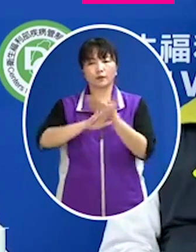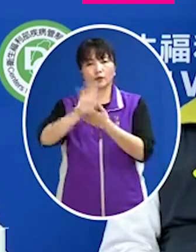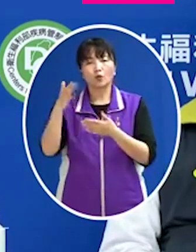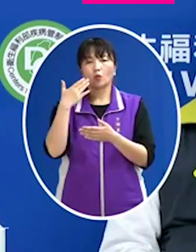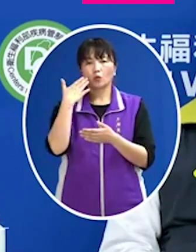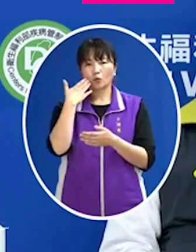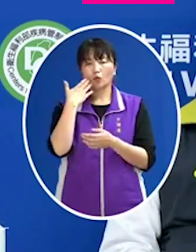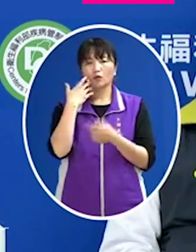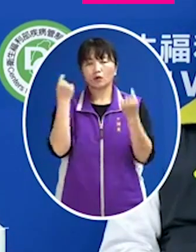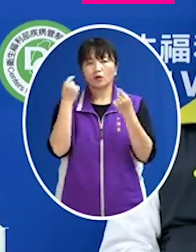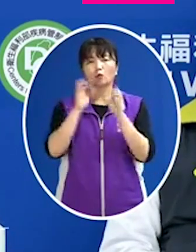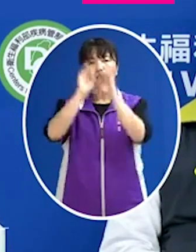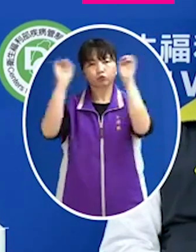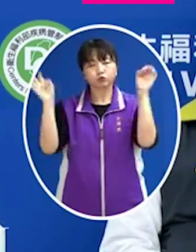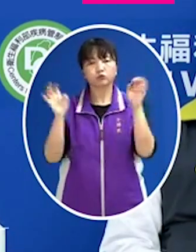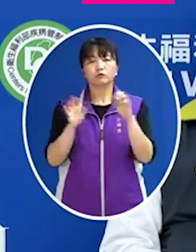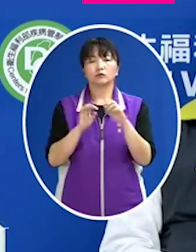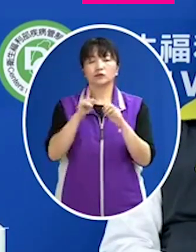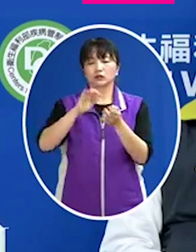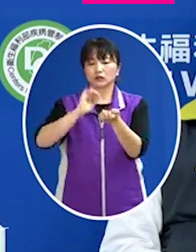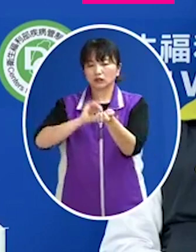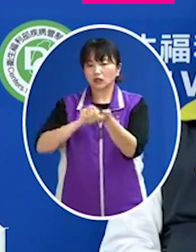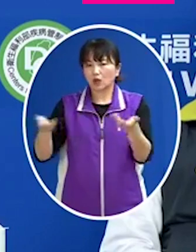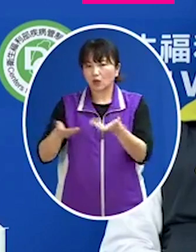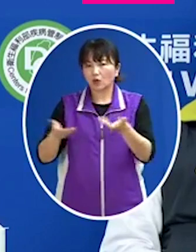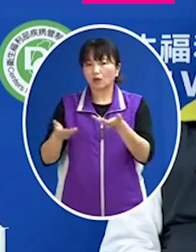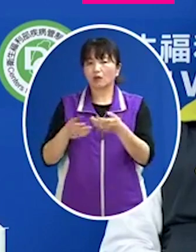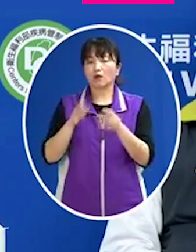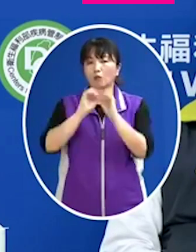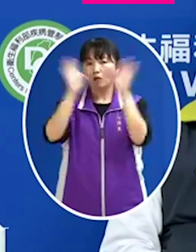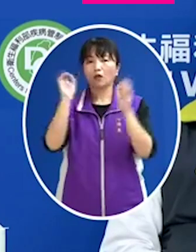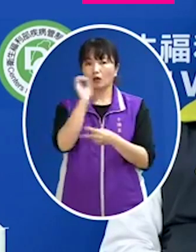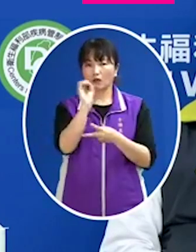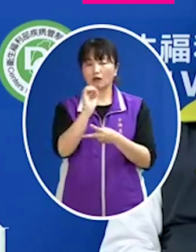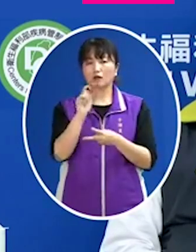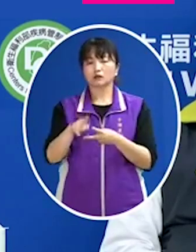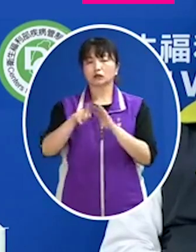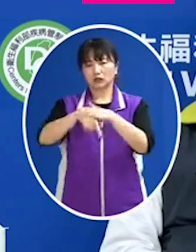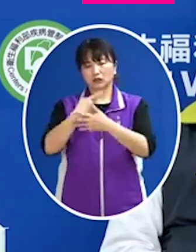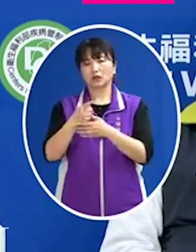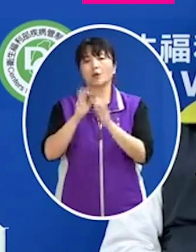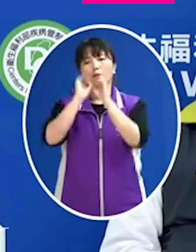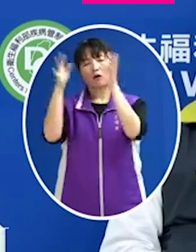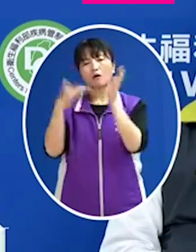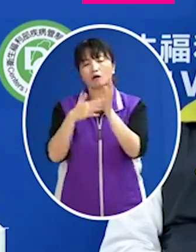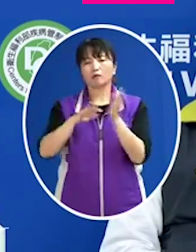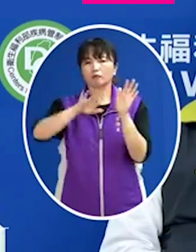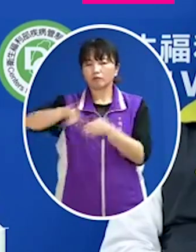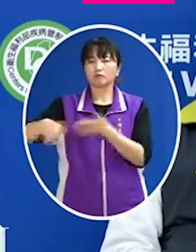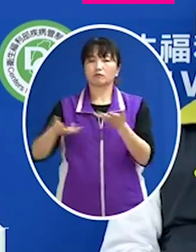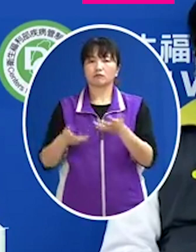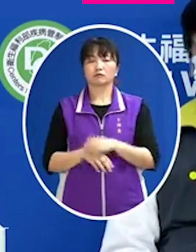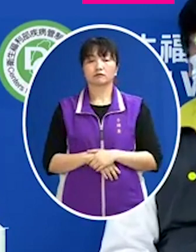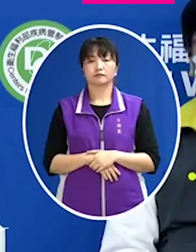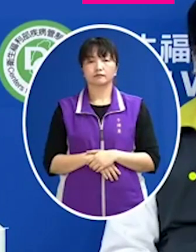如果有没有宣称到一个、啊、医疗的疗效的话，那基本上是一个广告或是另外一个情况。那不